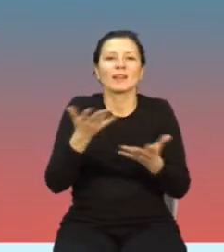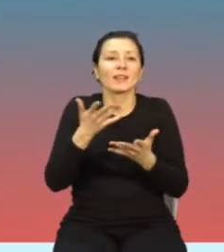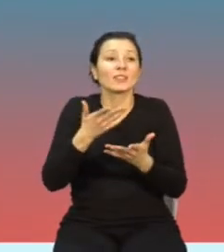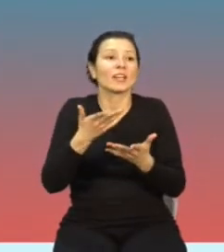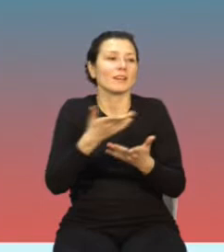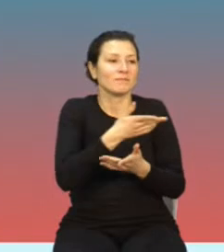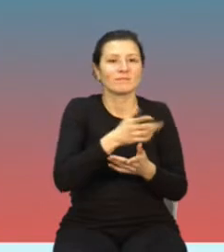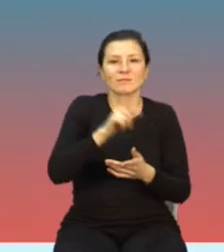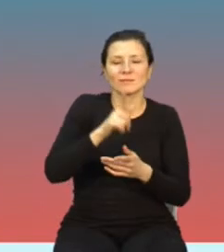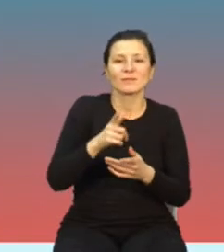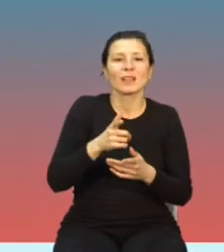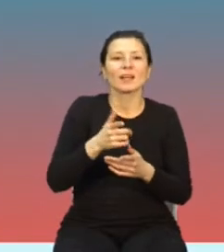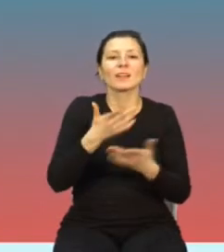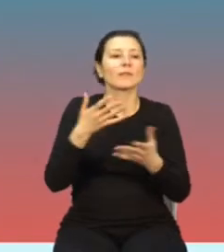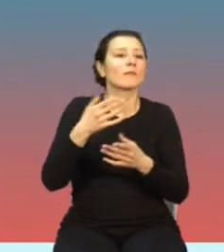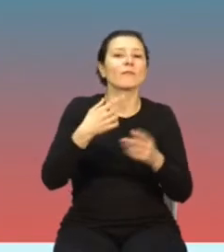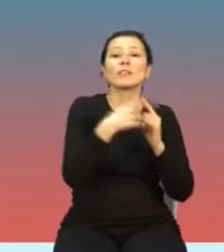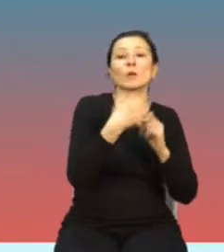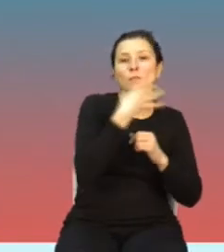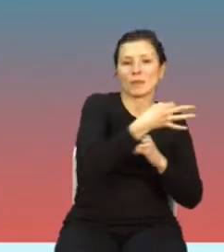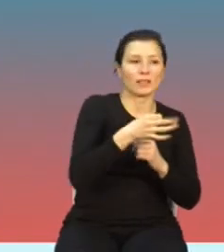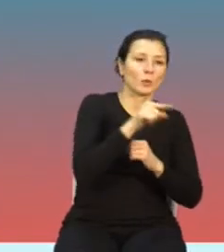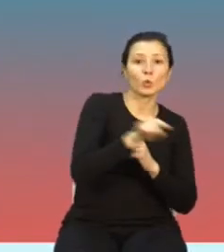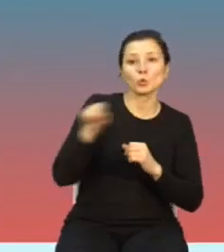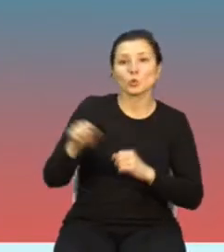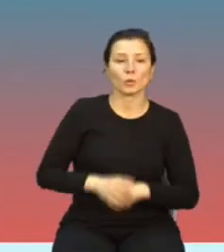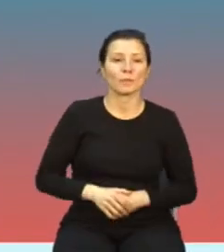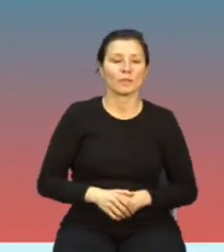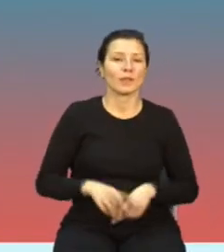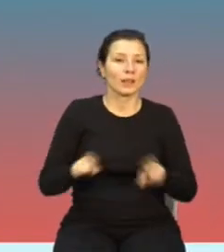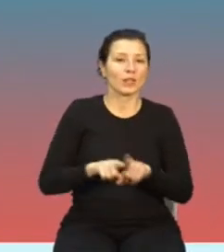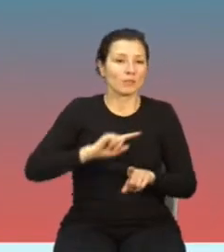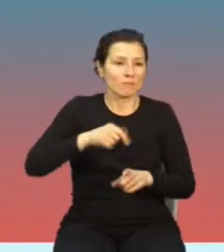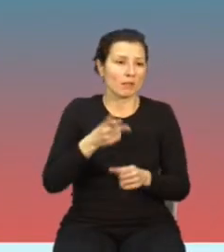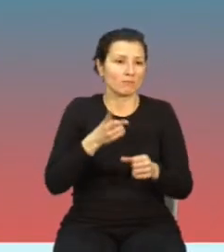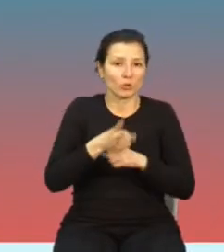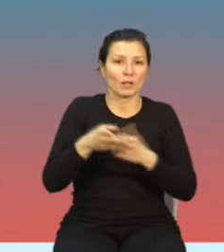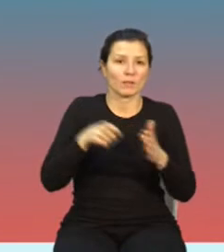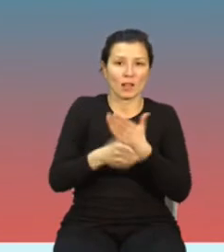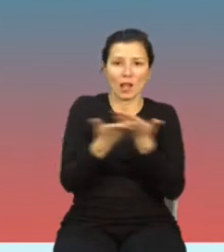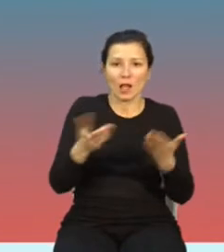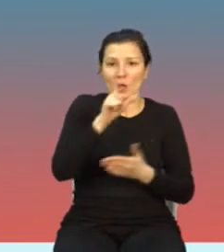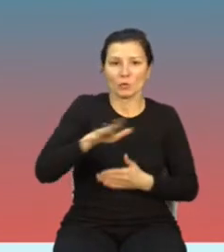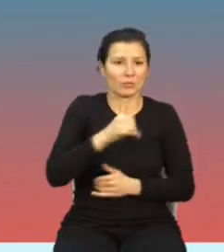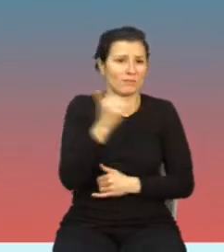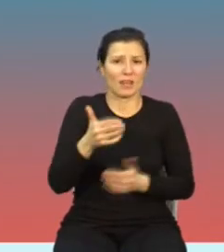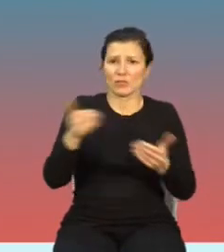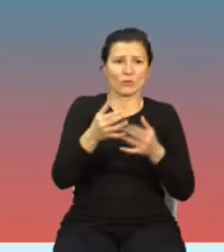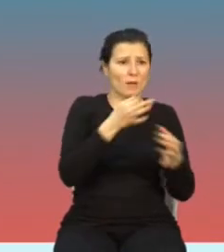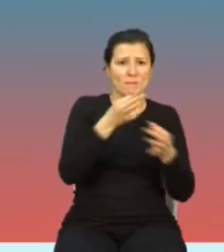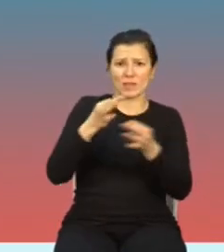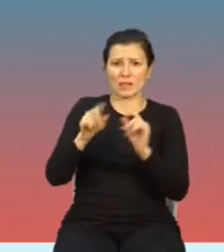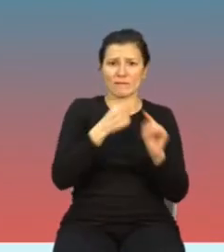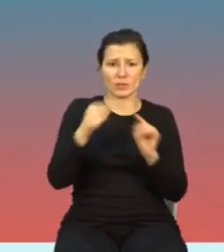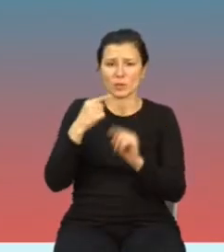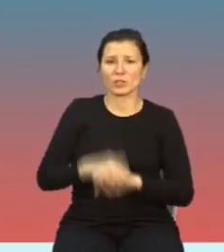zawsze jesteśmy dostępni dla publiczności, czyli w każdej chwili można do nas zgłosić się z pytaniami, ale też współpracujemy z branżą, z firmami,